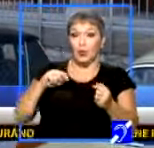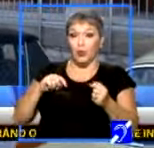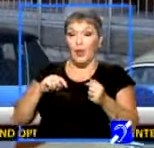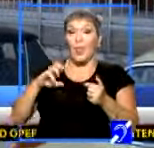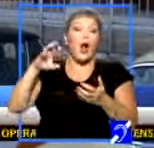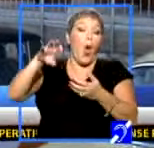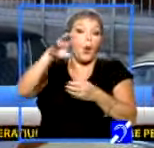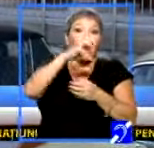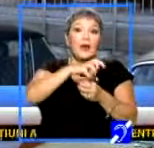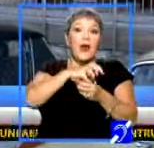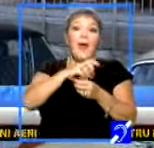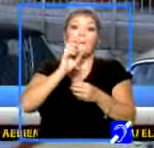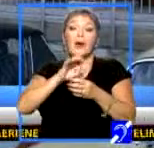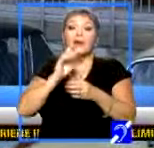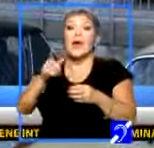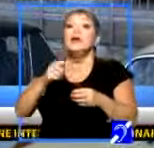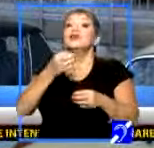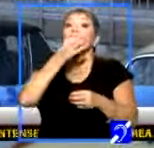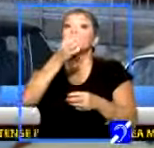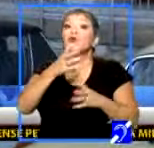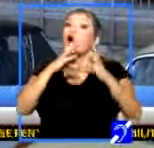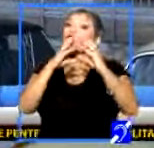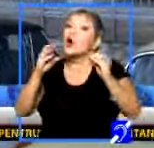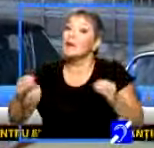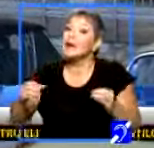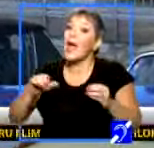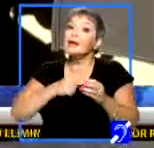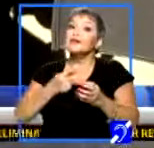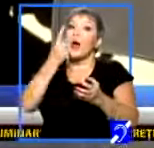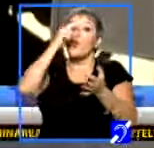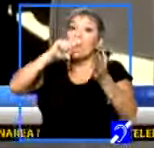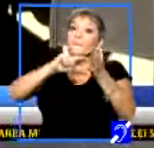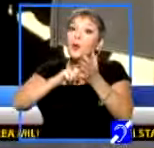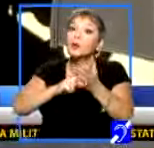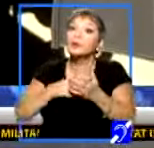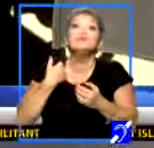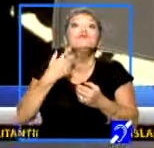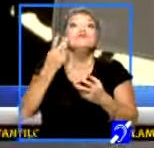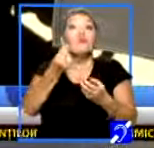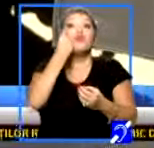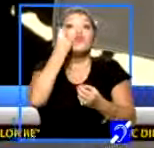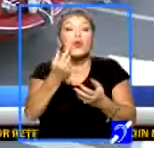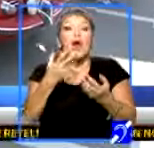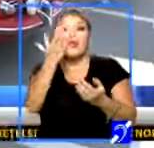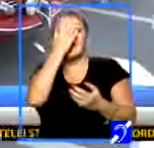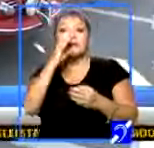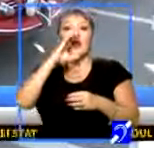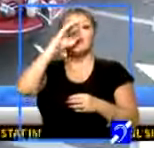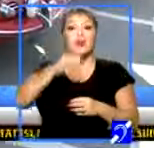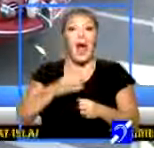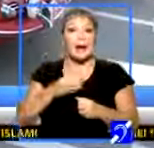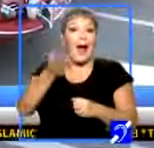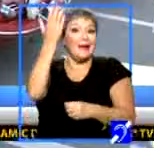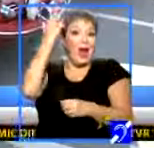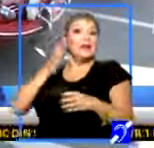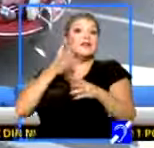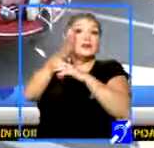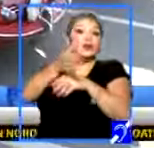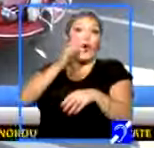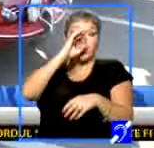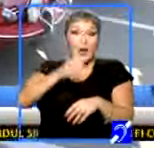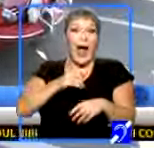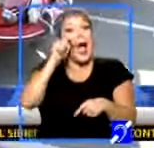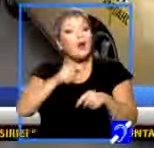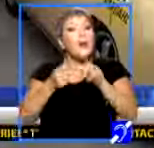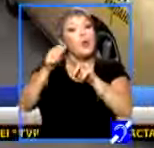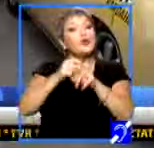au considerat România ca un punct de atracție mult mai important față de Bulgaria. Va fi, practic, și o